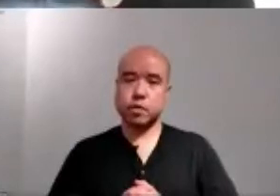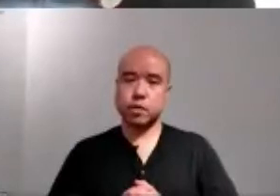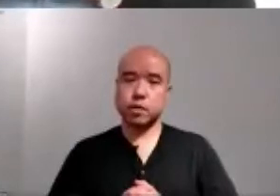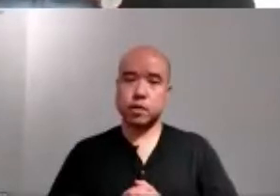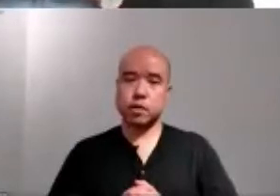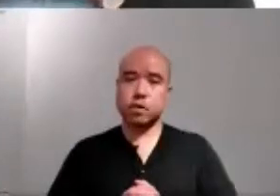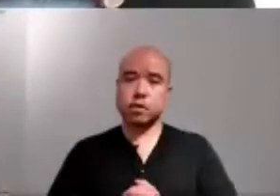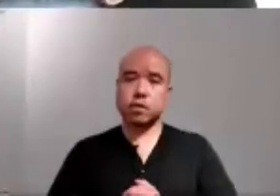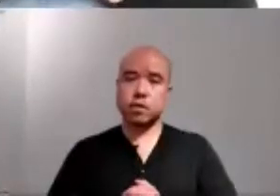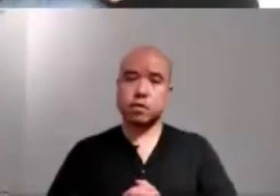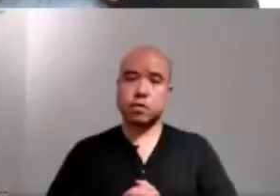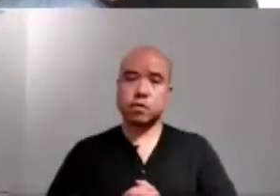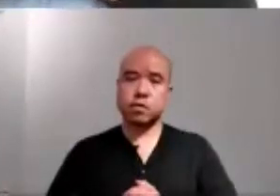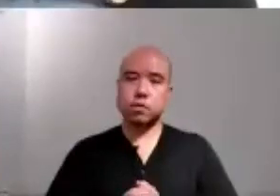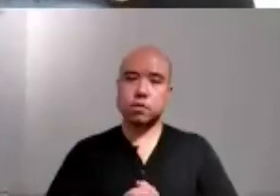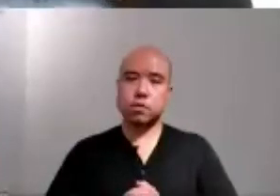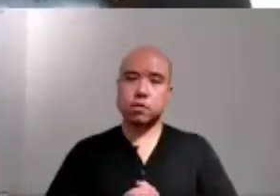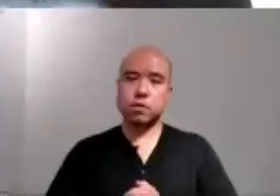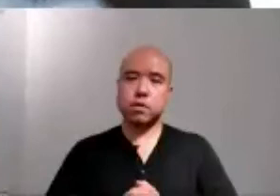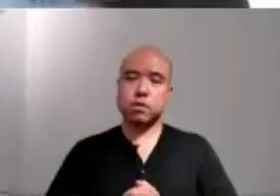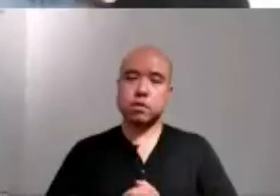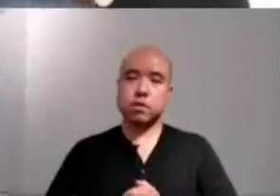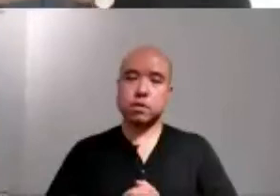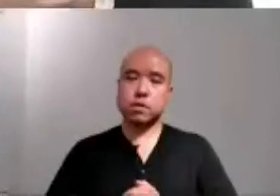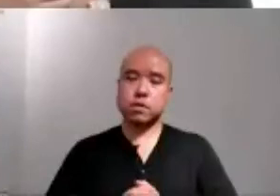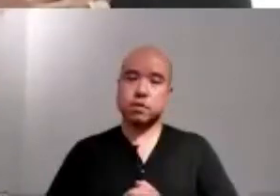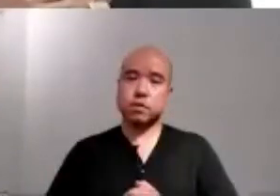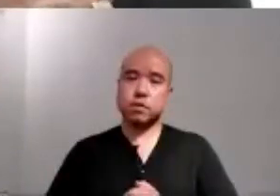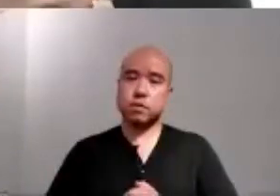咧，其实就系讲我哋嘅计划，其实